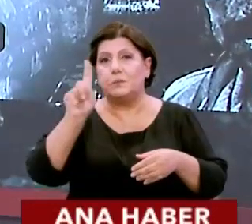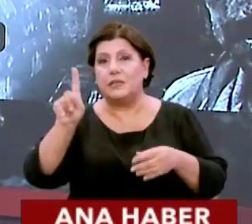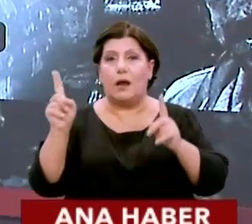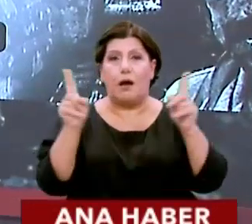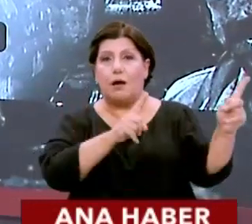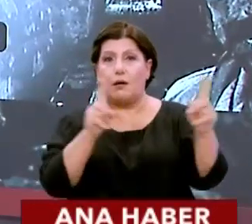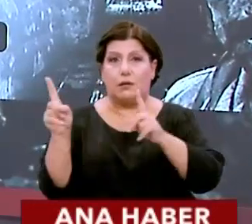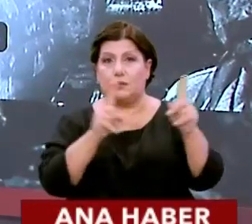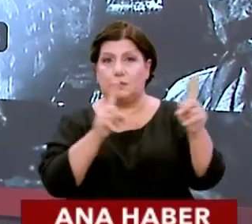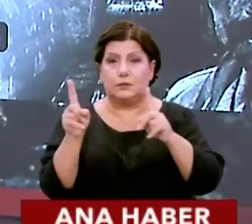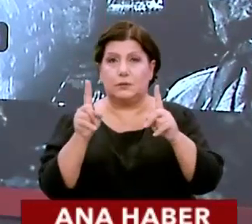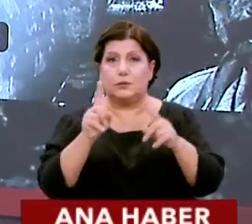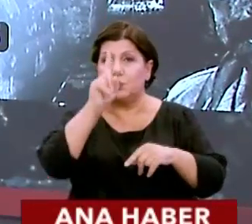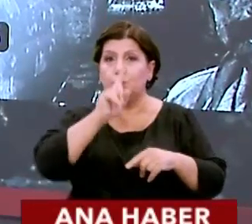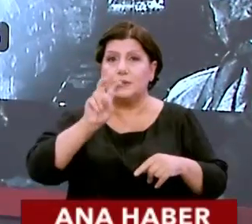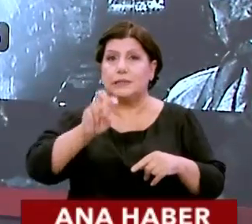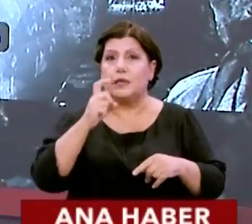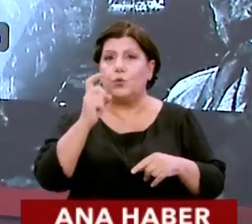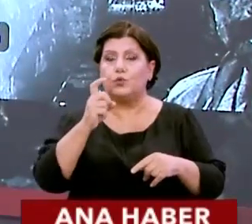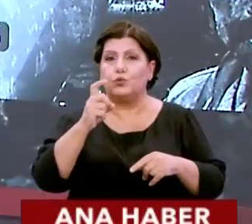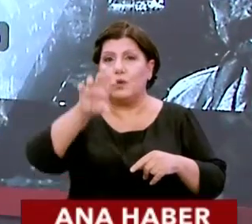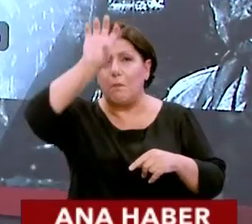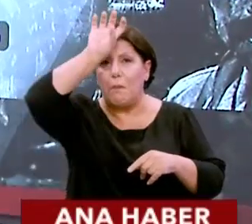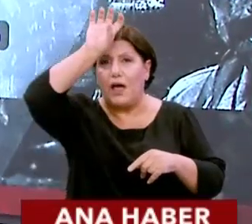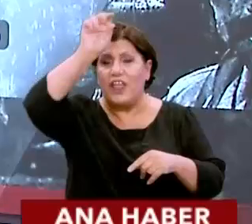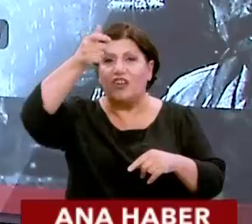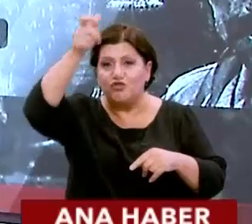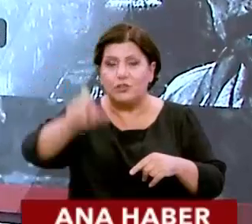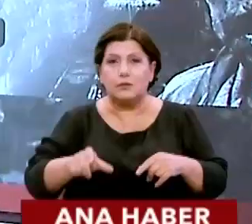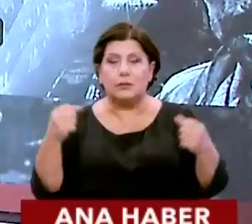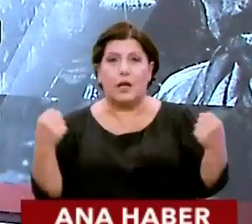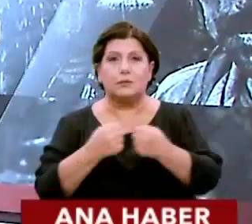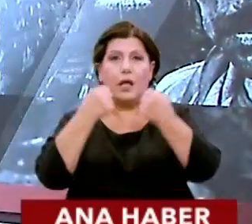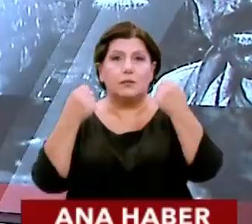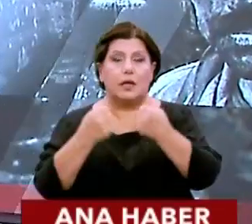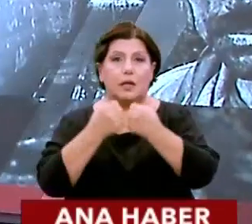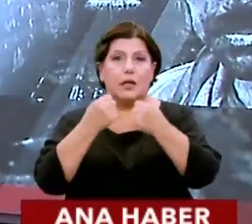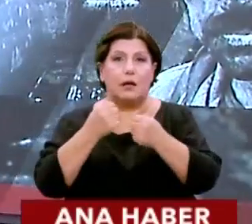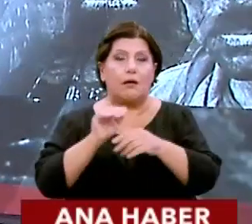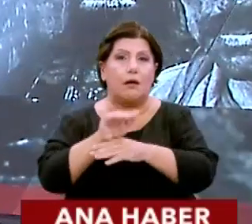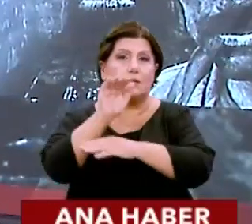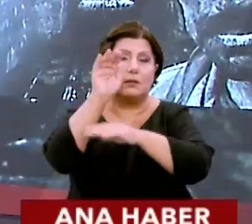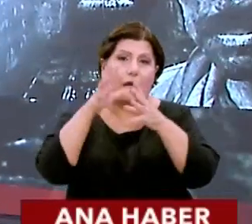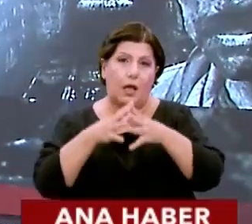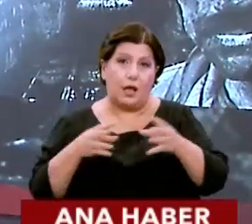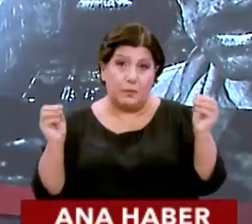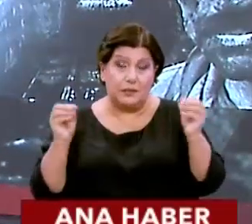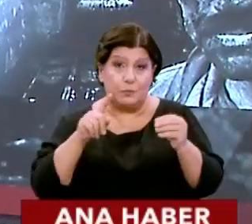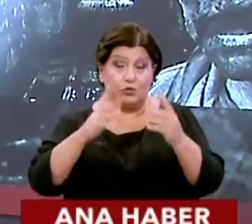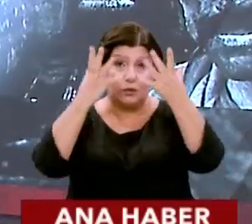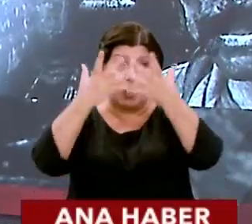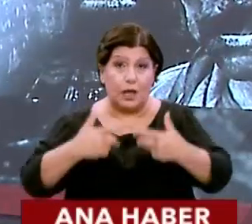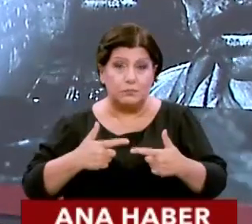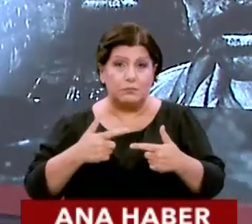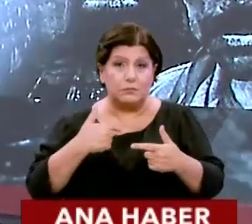arasında 189 madenci kazalarda hayatını kaybetmiş bu rakam